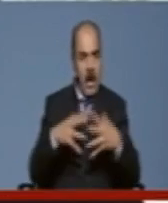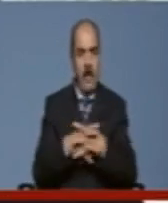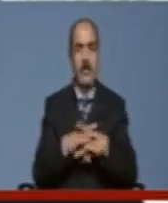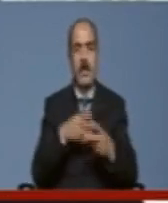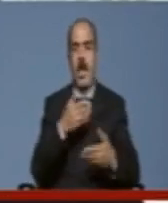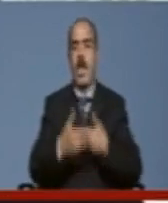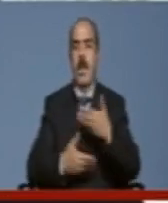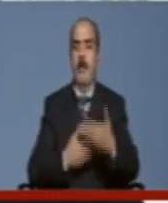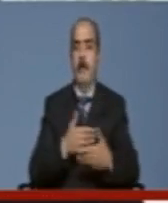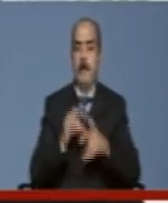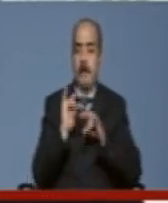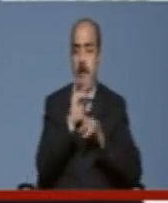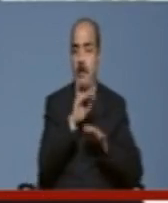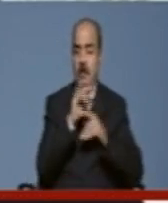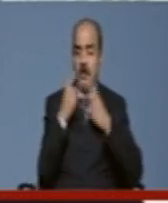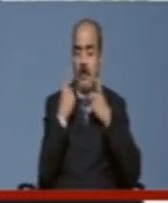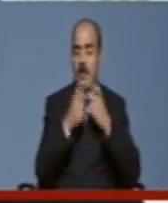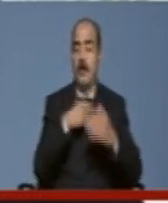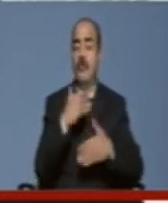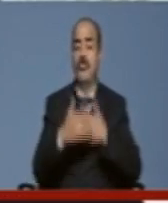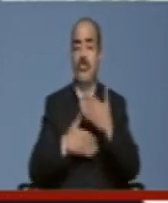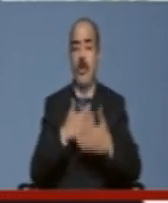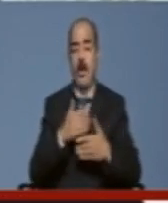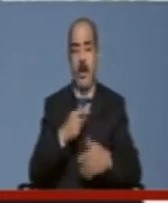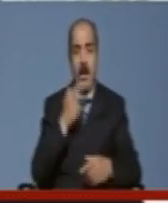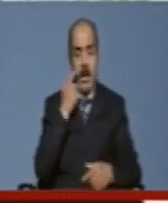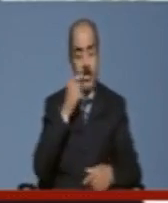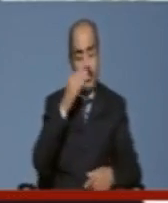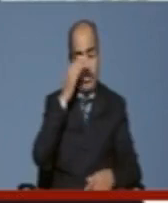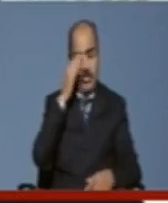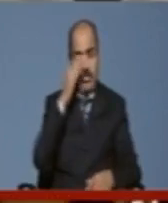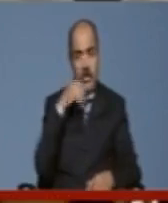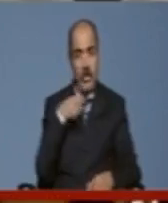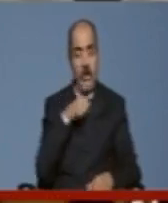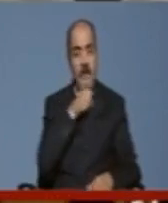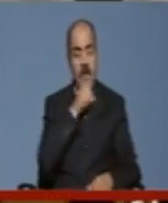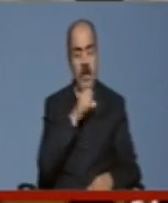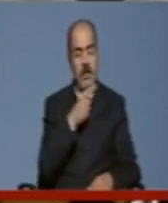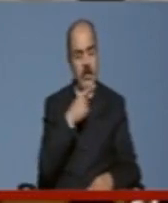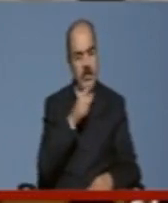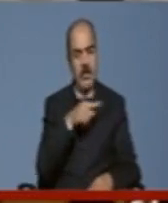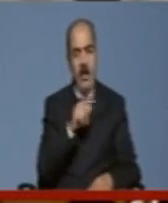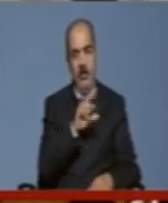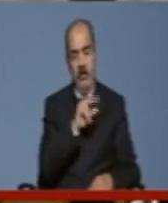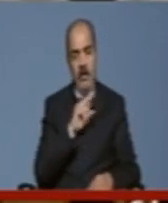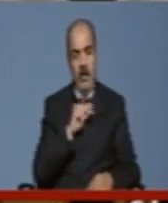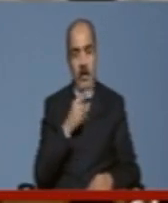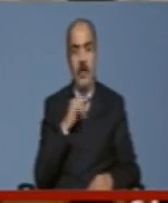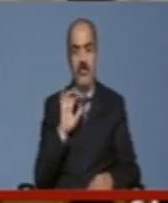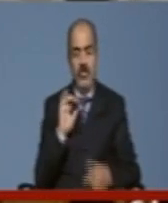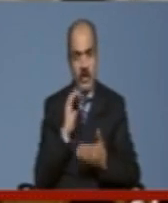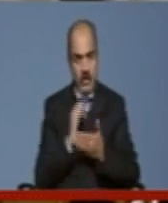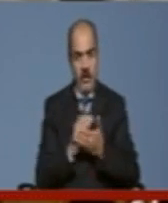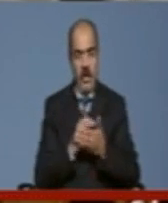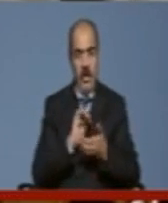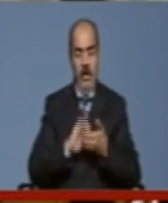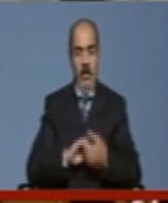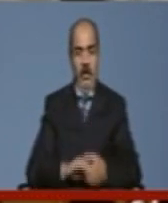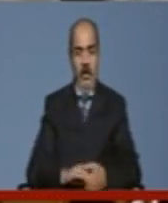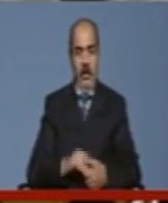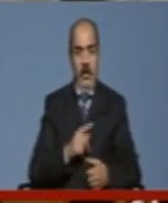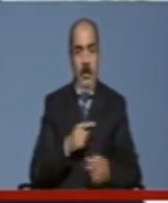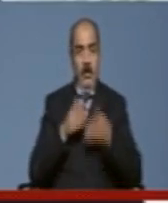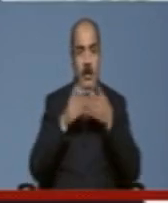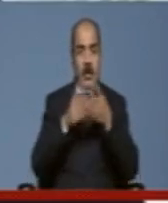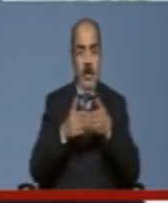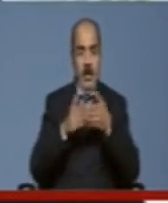إدخال مزيد من المساعدات. وهنا أسجل شكر لفخامة الرئيس إن هو وعد بإرسال سفينة مستشفى